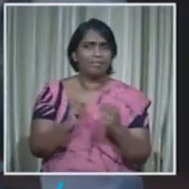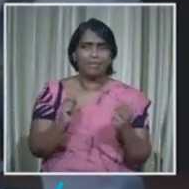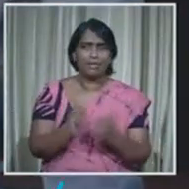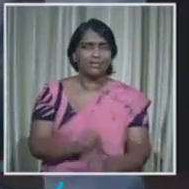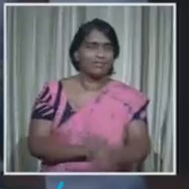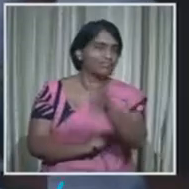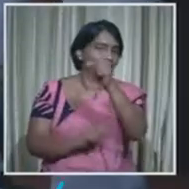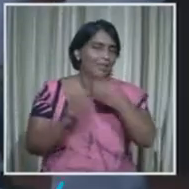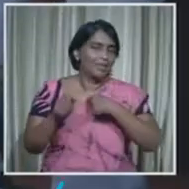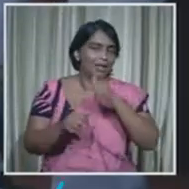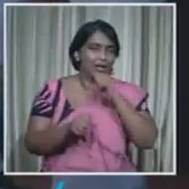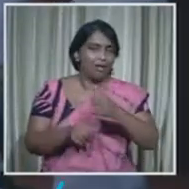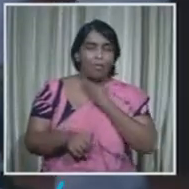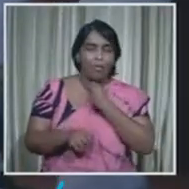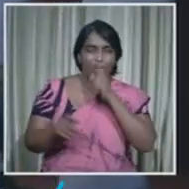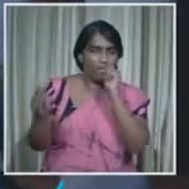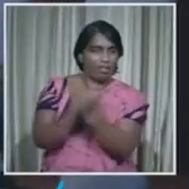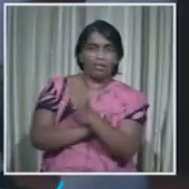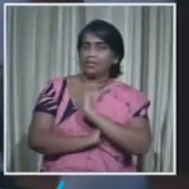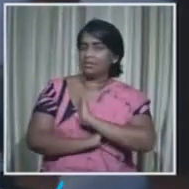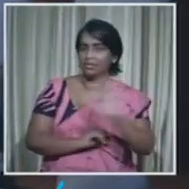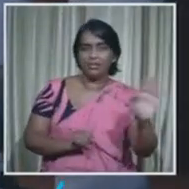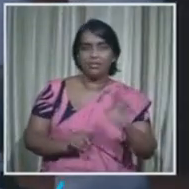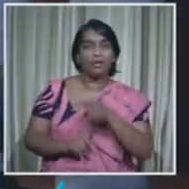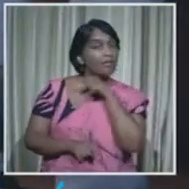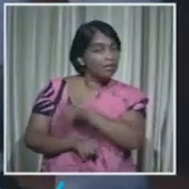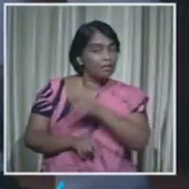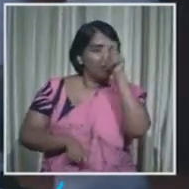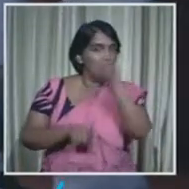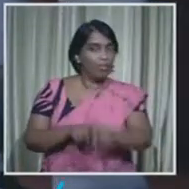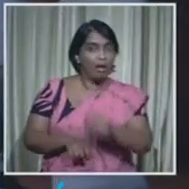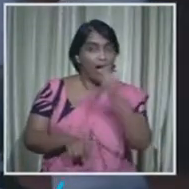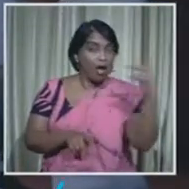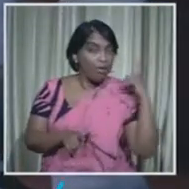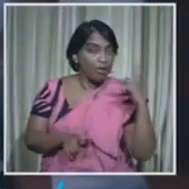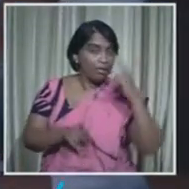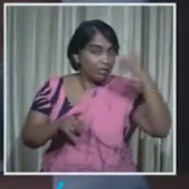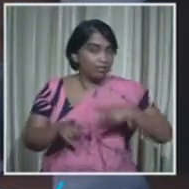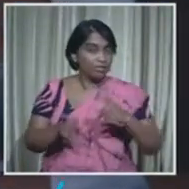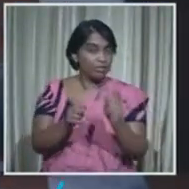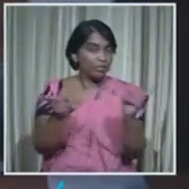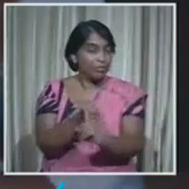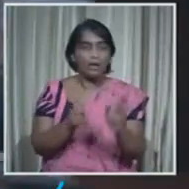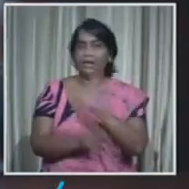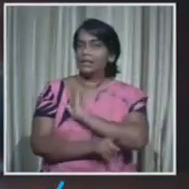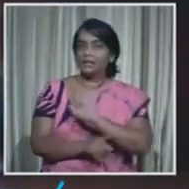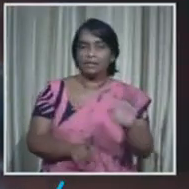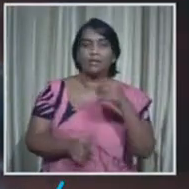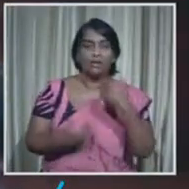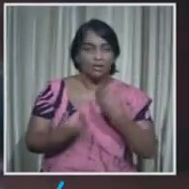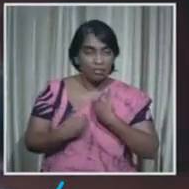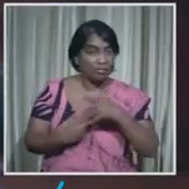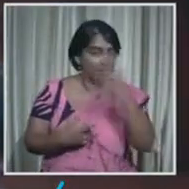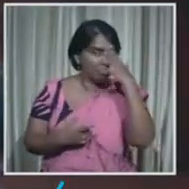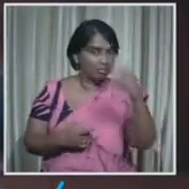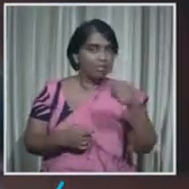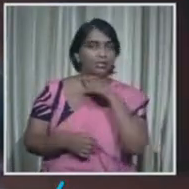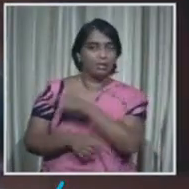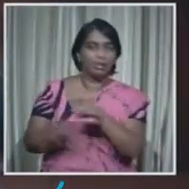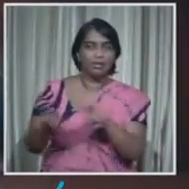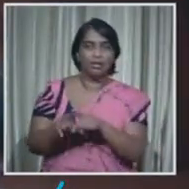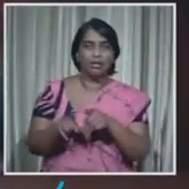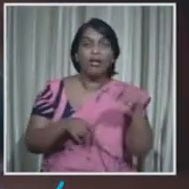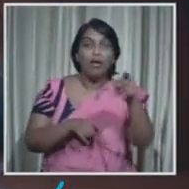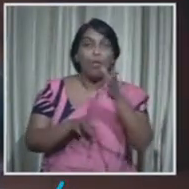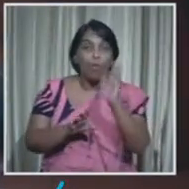කිසි කෙනෙක් හංගප් මිනිස්සු නෙවෙයි ඒ කිසි කෙනෙක් ගරු කතානායකතුමනි අතුරු හමුදා නෙවෙයි ඒ කිසි කෙනෙක් ගරු කතානායකතුමනි මතක තබා ගන්න කියන්න මේගොල්ල කවුද